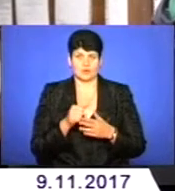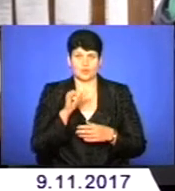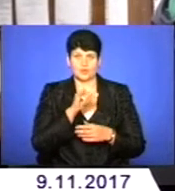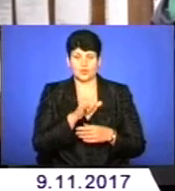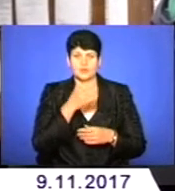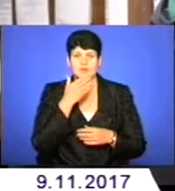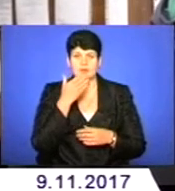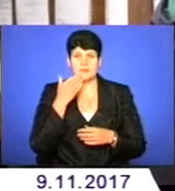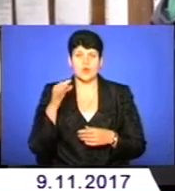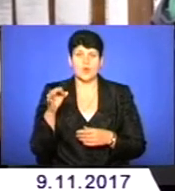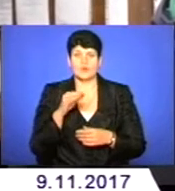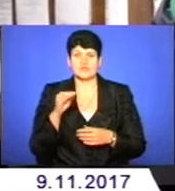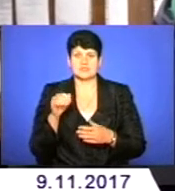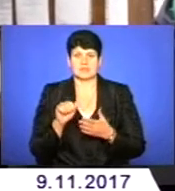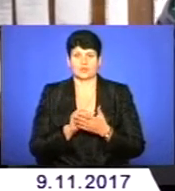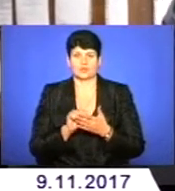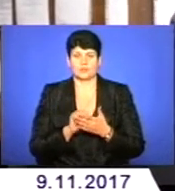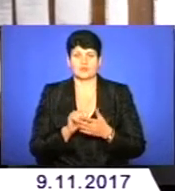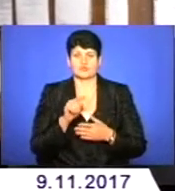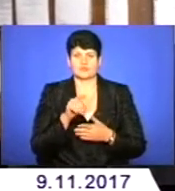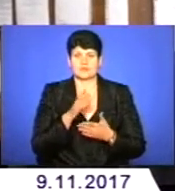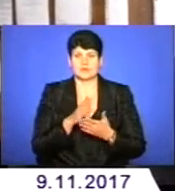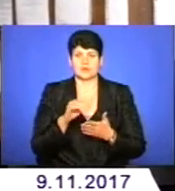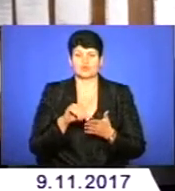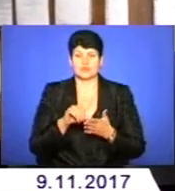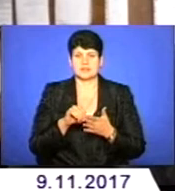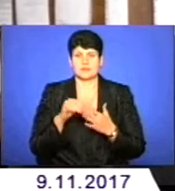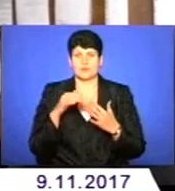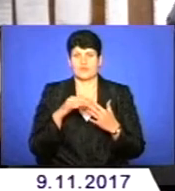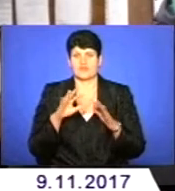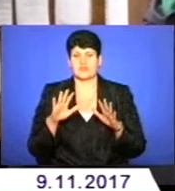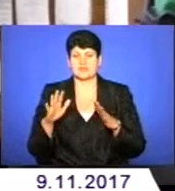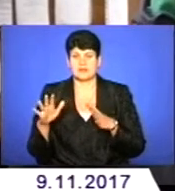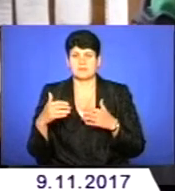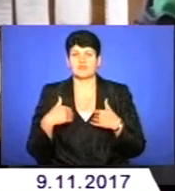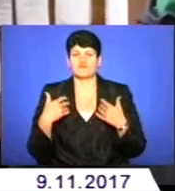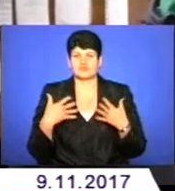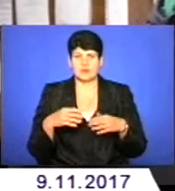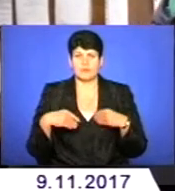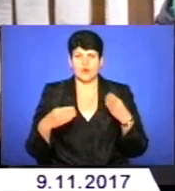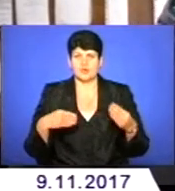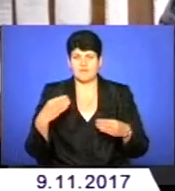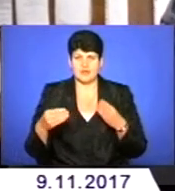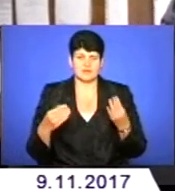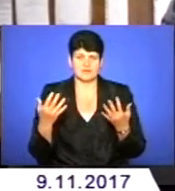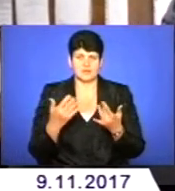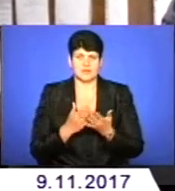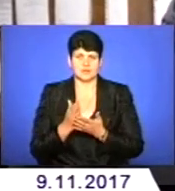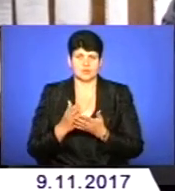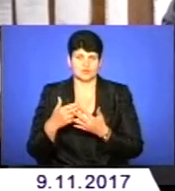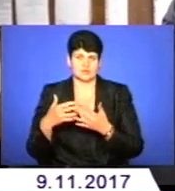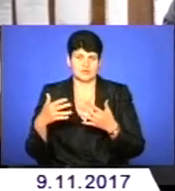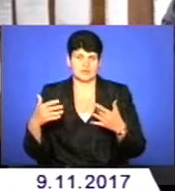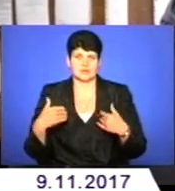немає офіційних документів, що він є учасник бойових дій. Ми вже подавали декілька службів, як кажуть, і